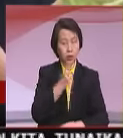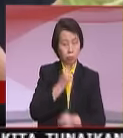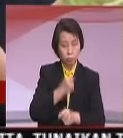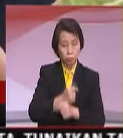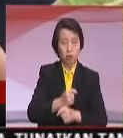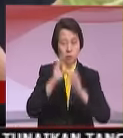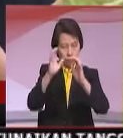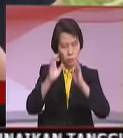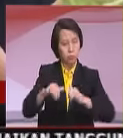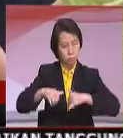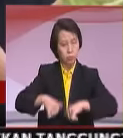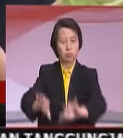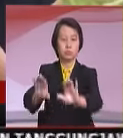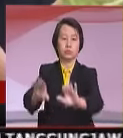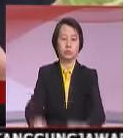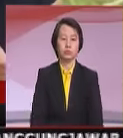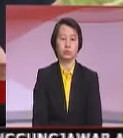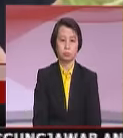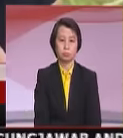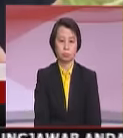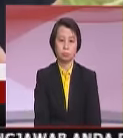secara berterusan.